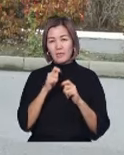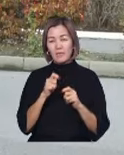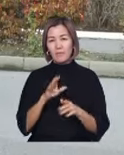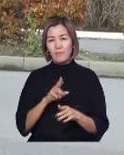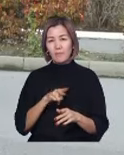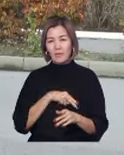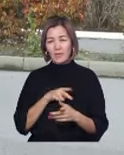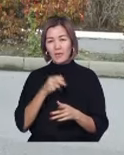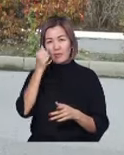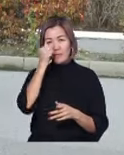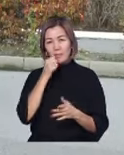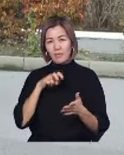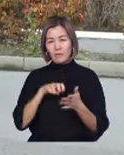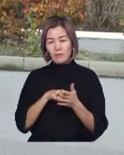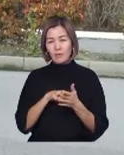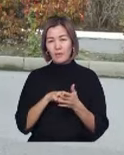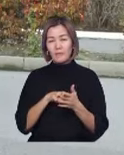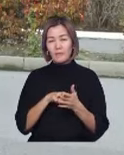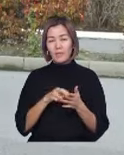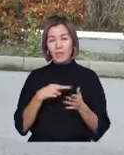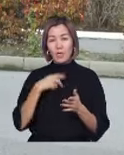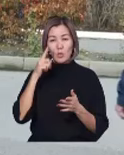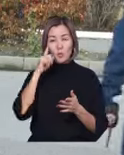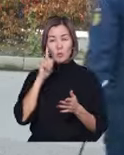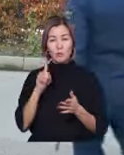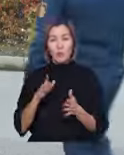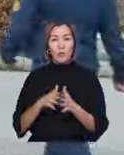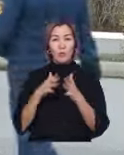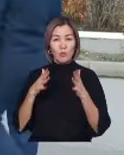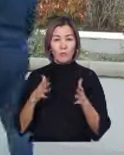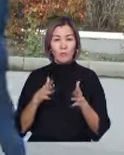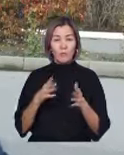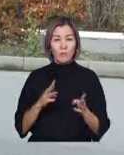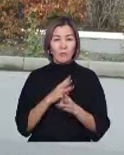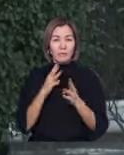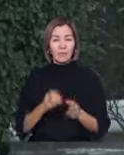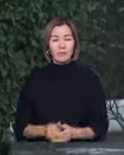медалями, благодарственными письмами. Я считаю, что это для них огромная мотивация.